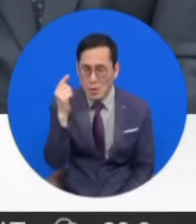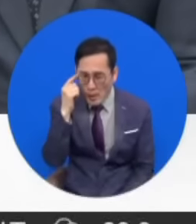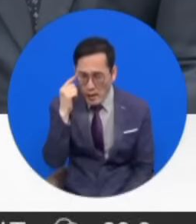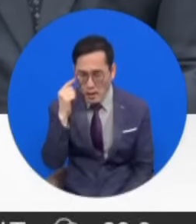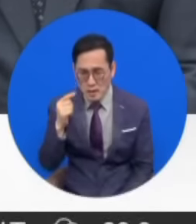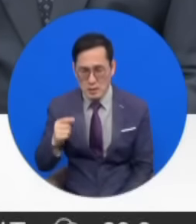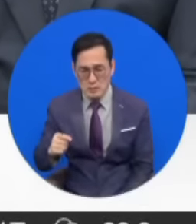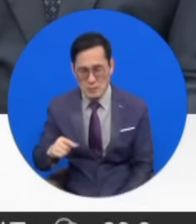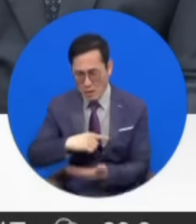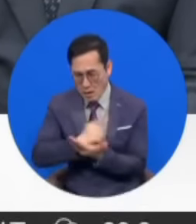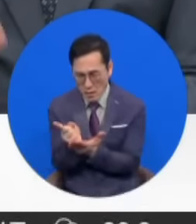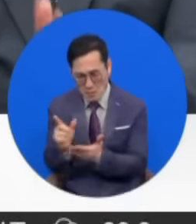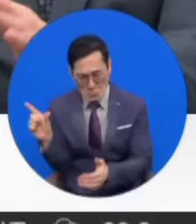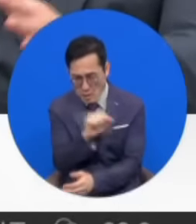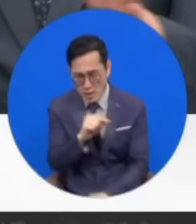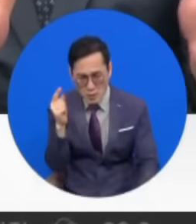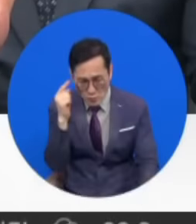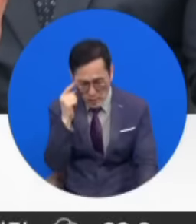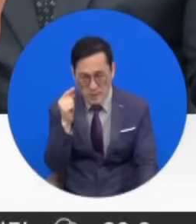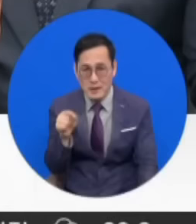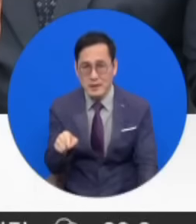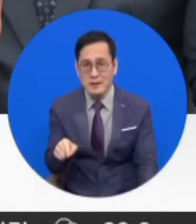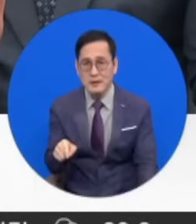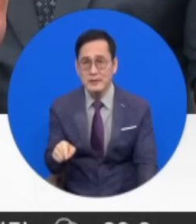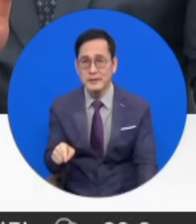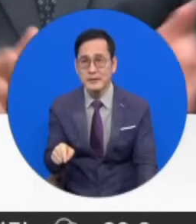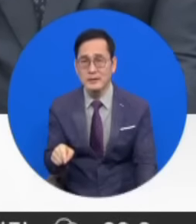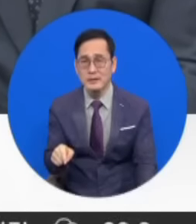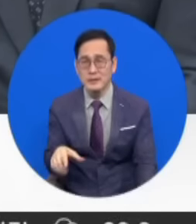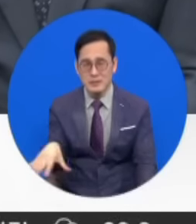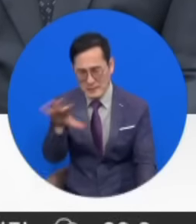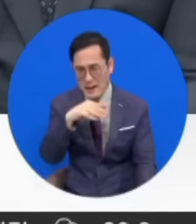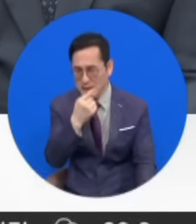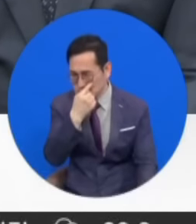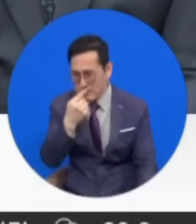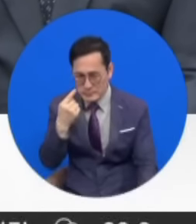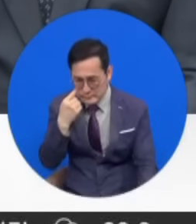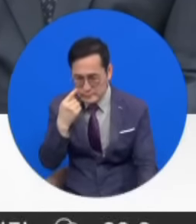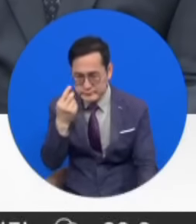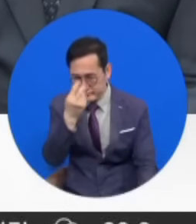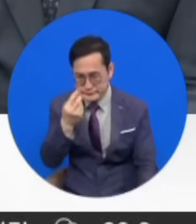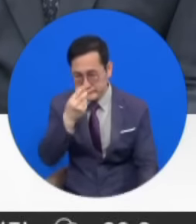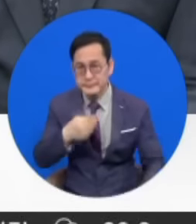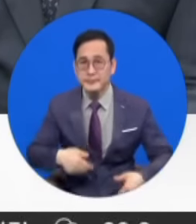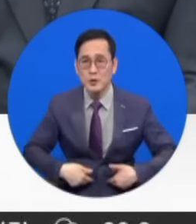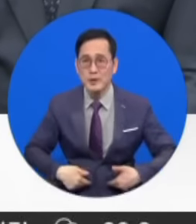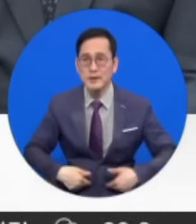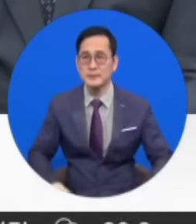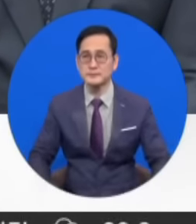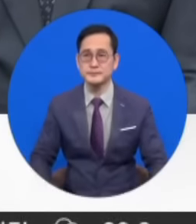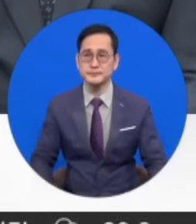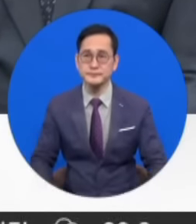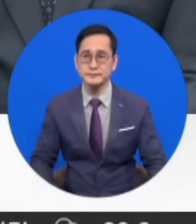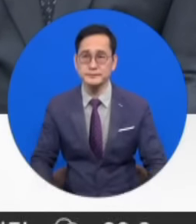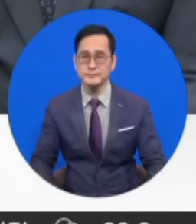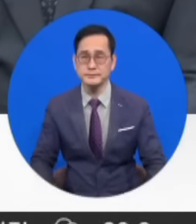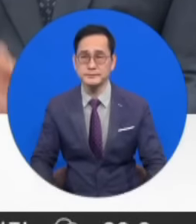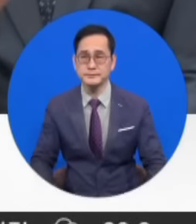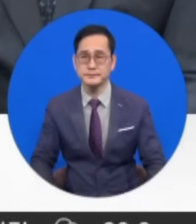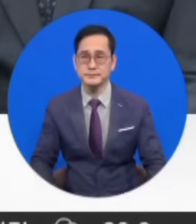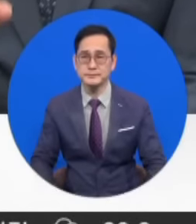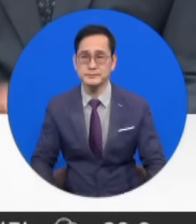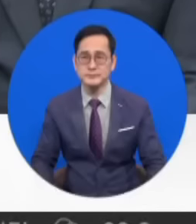근데 말씀대로 이 가능성은 여러 가지가 열려있는데 만약 급발진일 가능성이 있다고 하더라도 굉장히 좀 오랜 시간이 걸릴